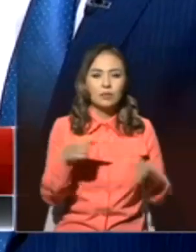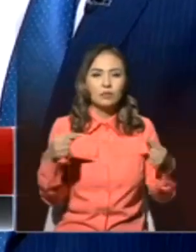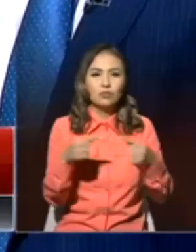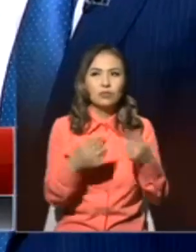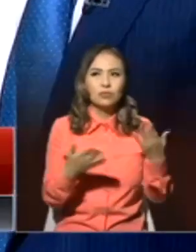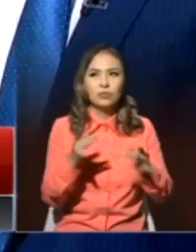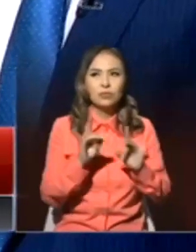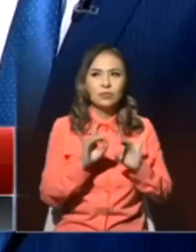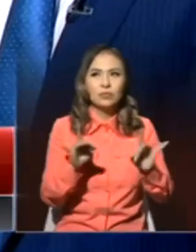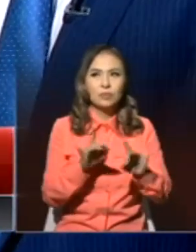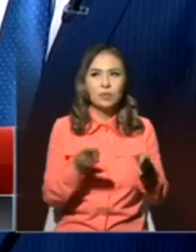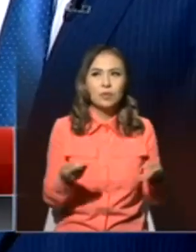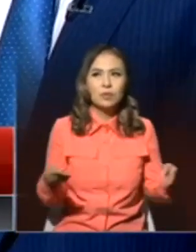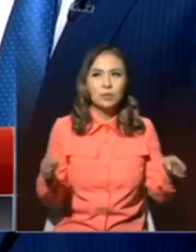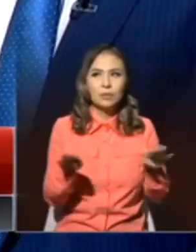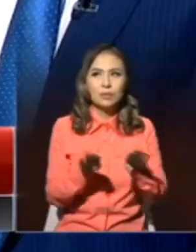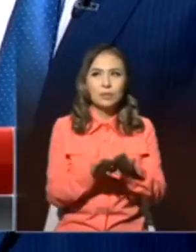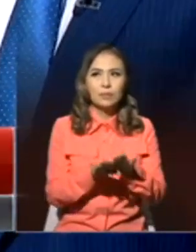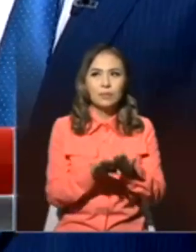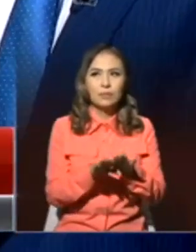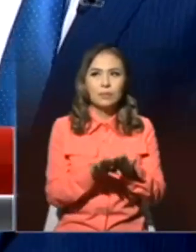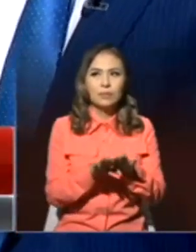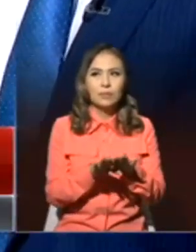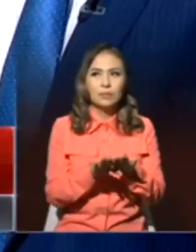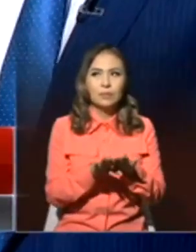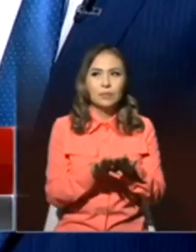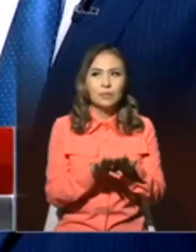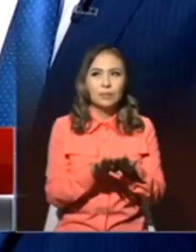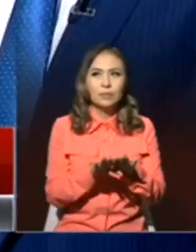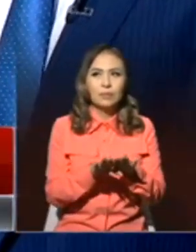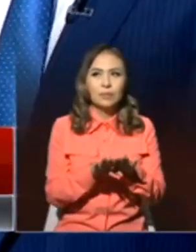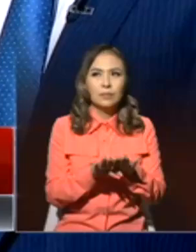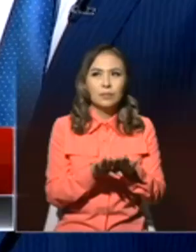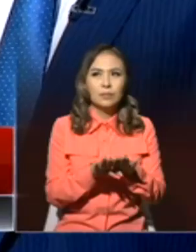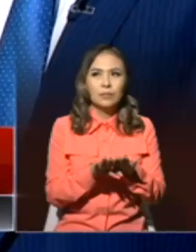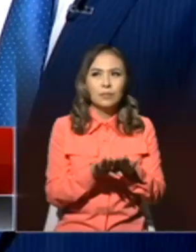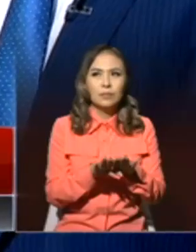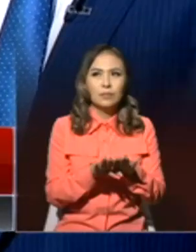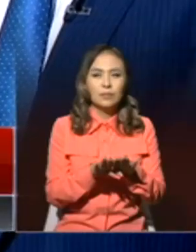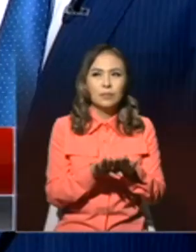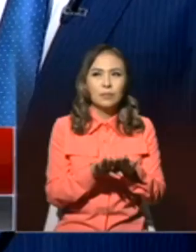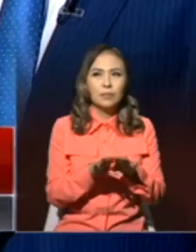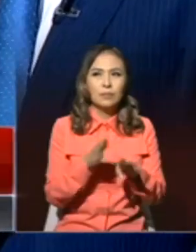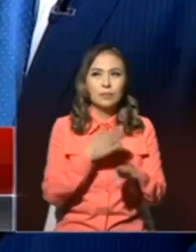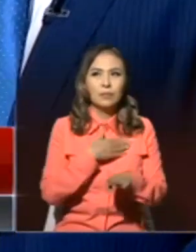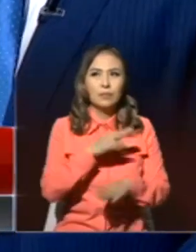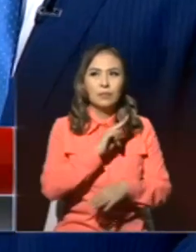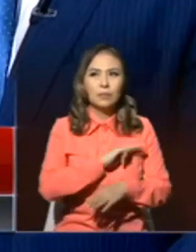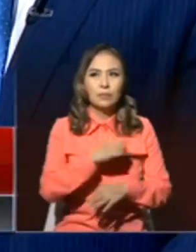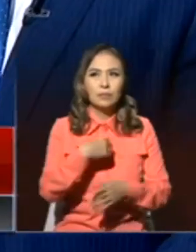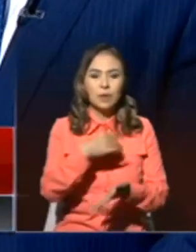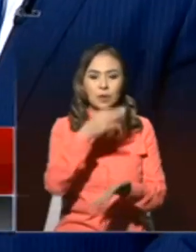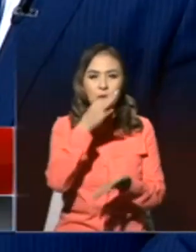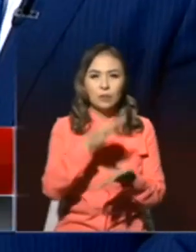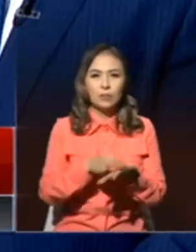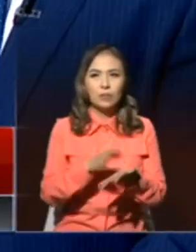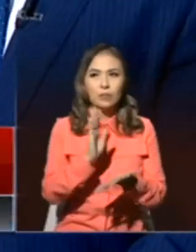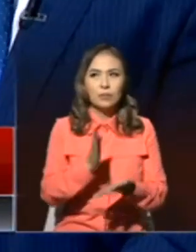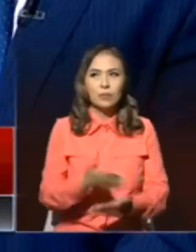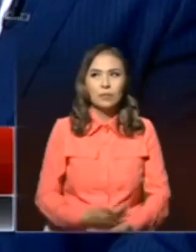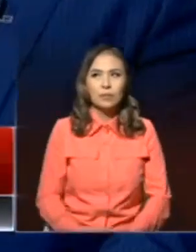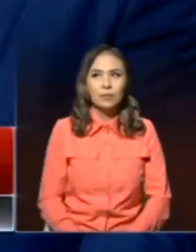Неге сіздің үлкен бастықтарыңыз келмеді осы неге? Неге сізді жеріп қойды? Сіздің үлкен бастықтарыңыз. Себебі менің ол жұмысым, мен жауап беремін. Иә, бауырым, сен